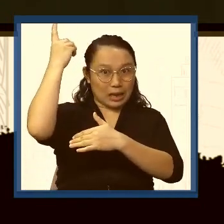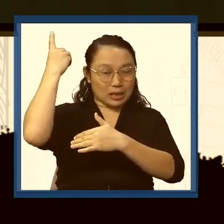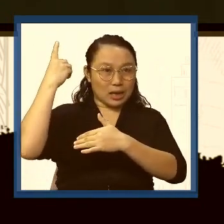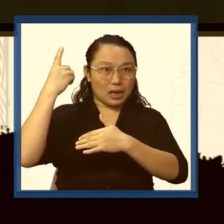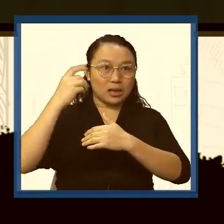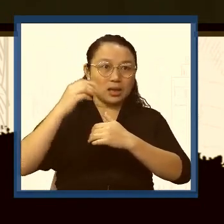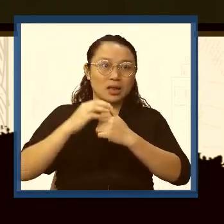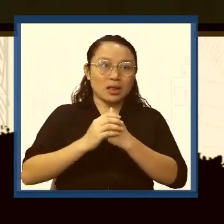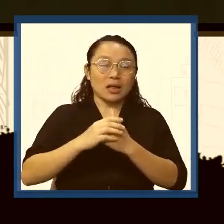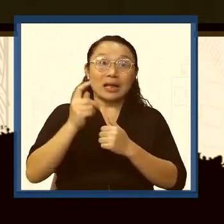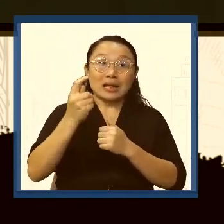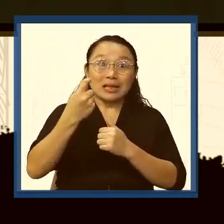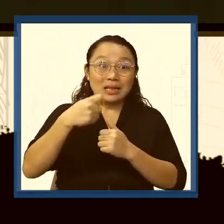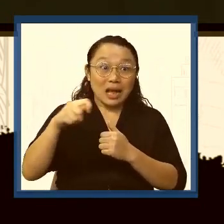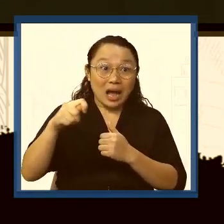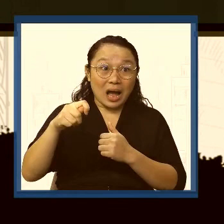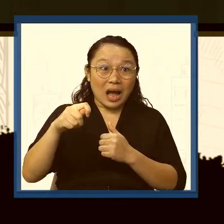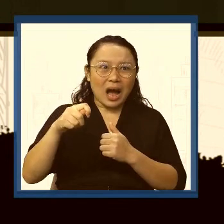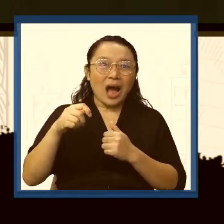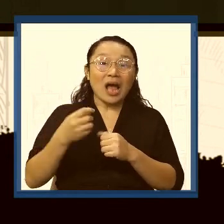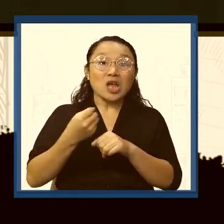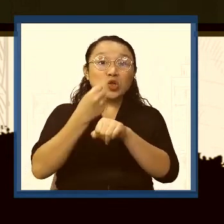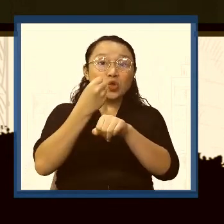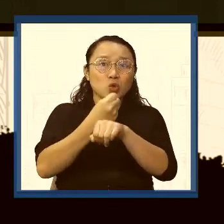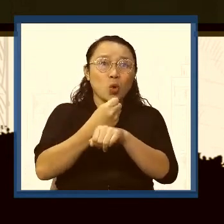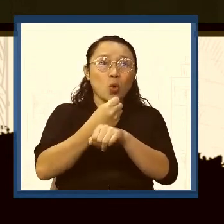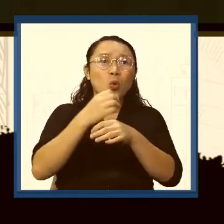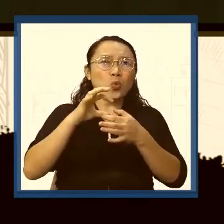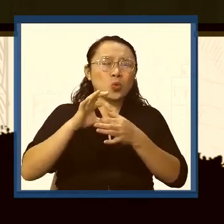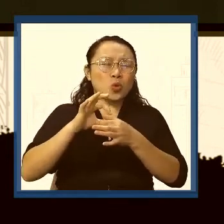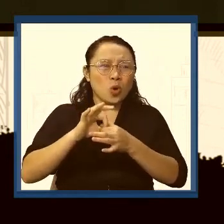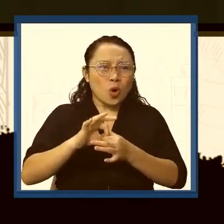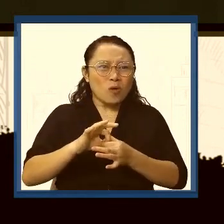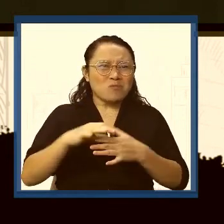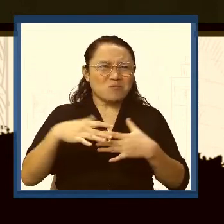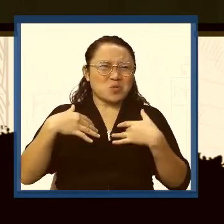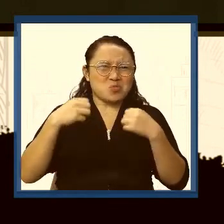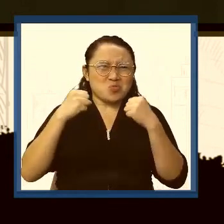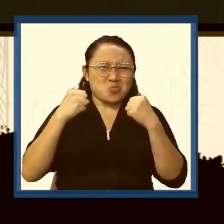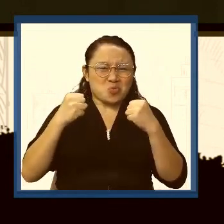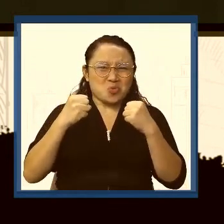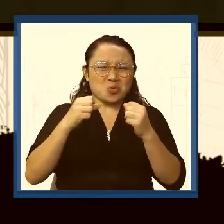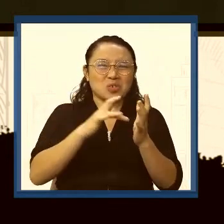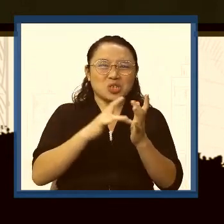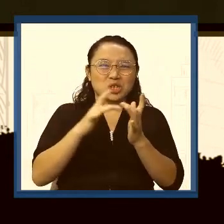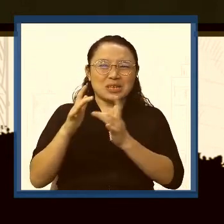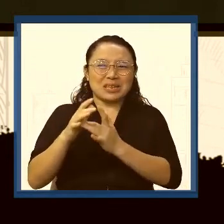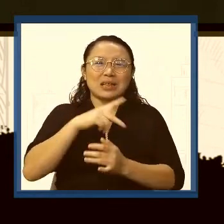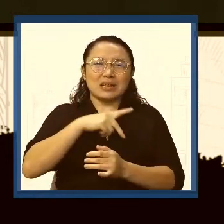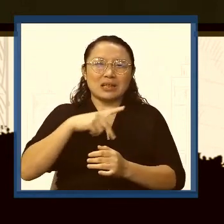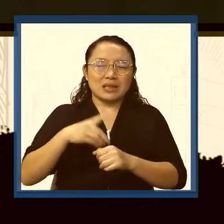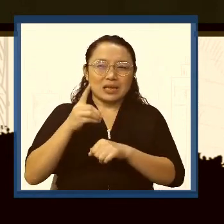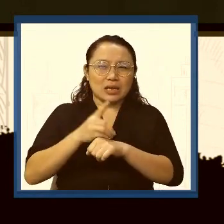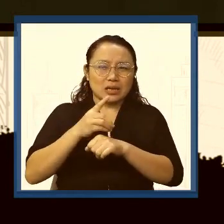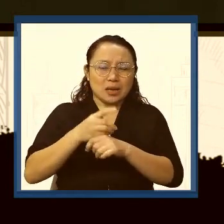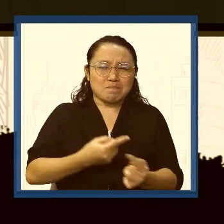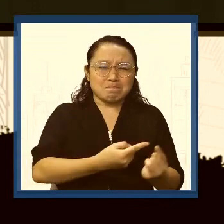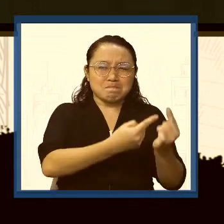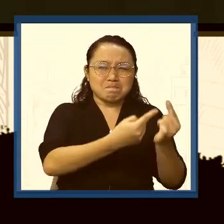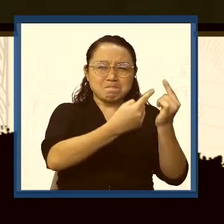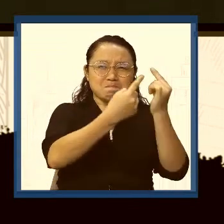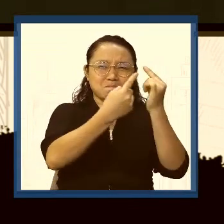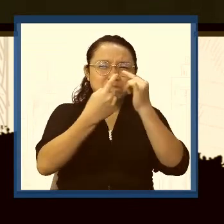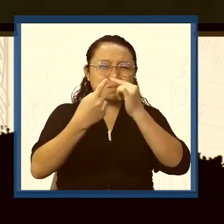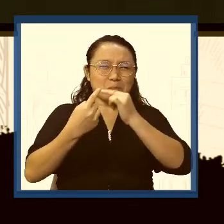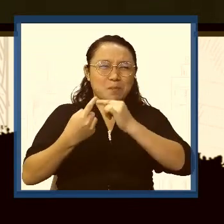a Ben Eben. It's a stone sun and it's a symbol of Jesus' kingdom nga maghari sa tibuok